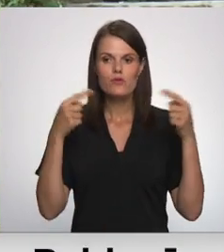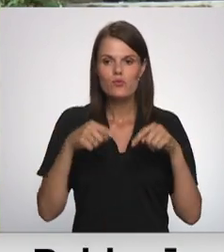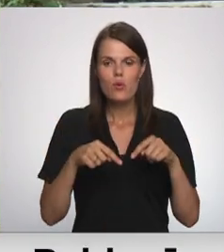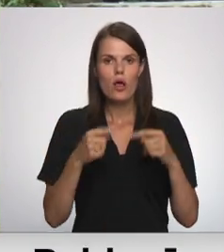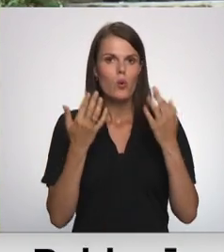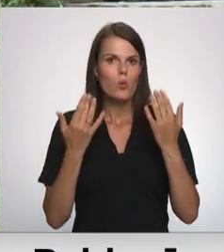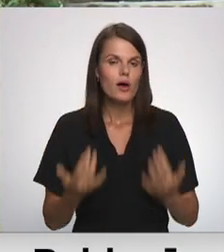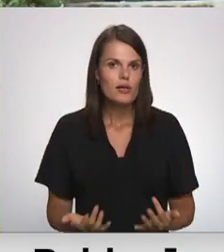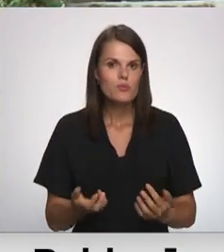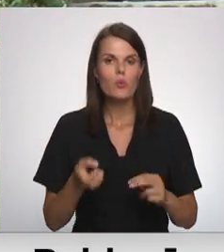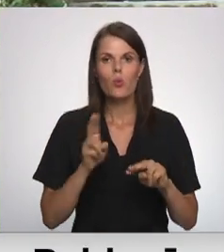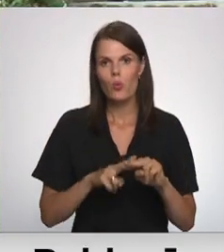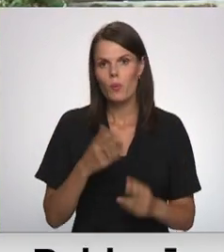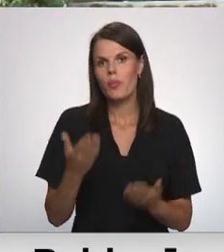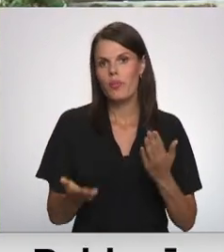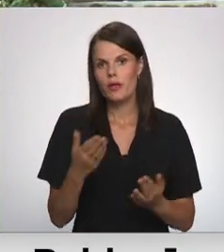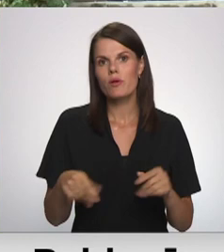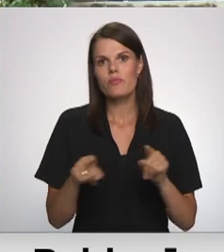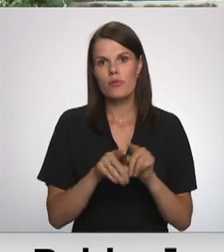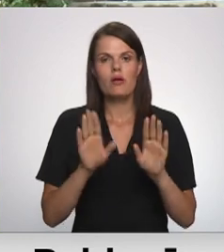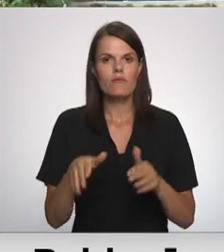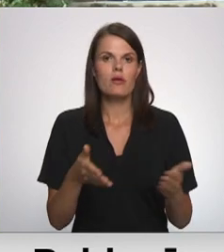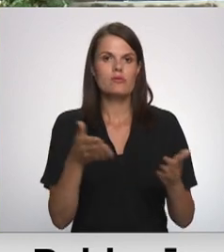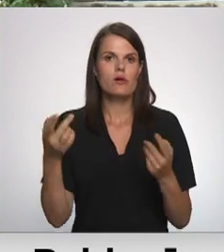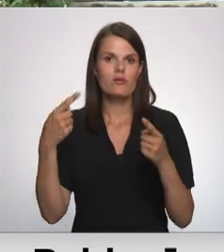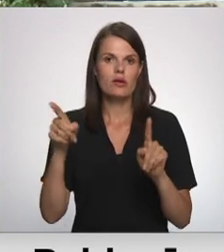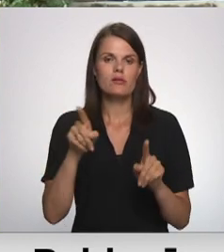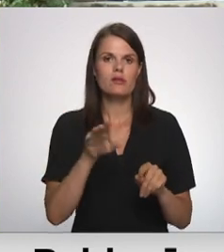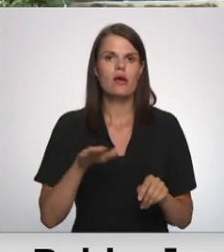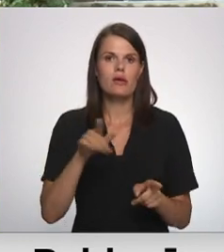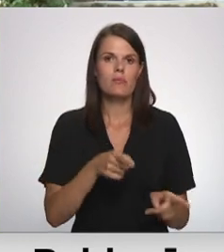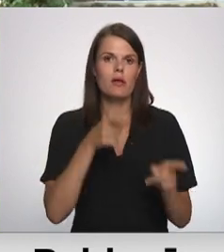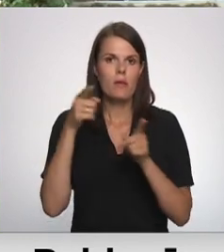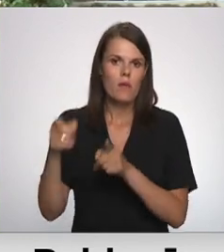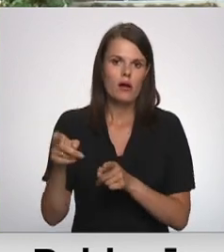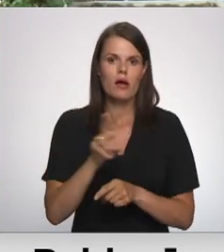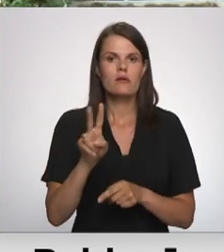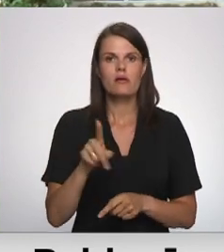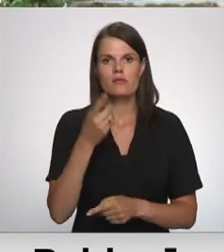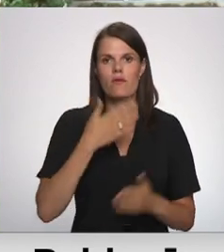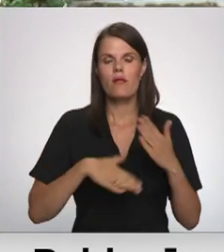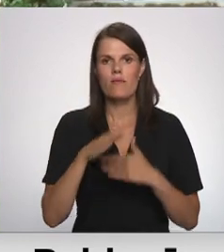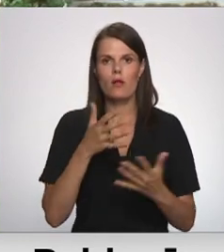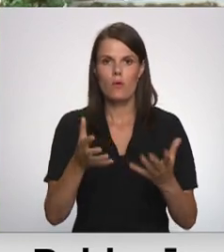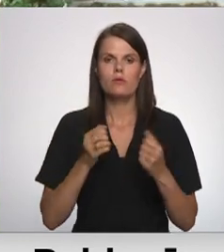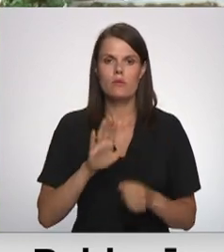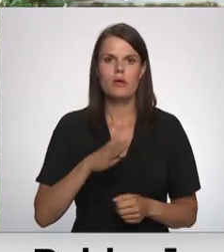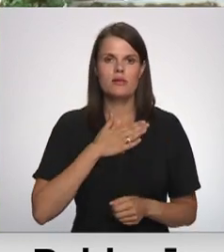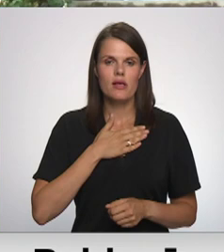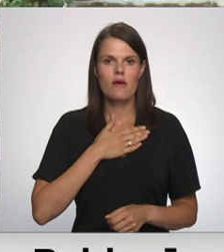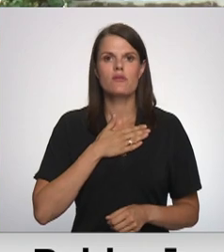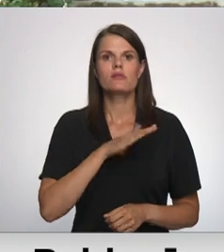risinājumus un iespējams arī, ka varēs kādā citā ģimenē pāriet, kas vēl vēlēsies uzņemt pie sevis